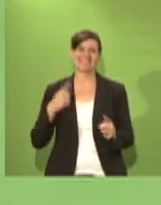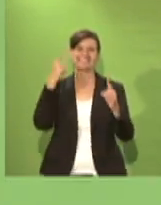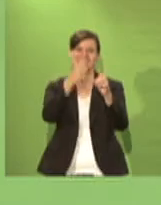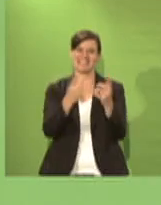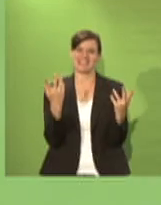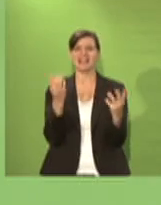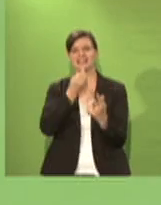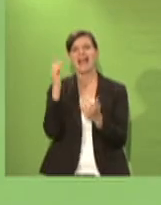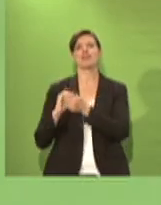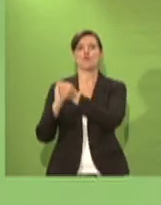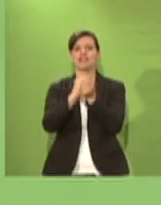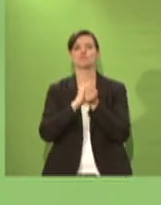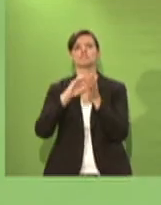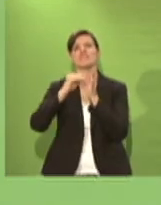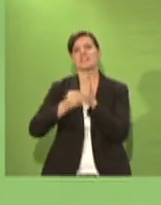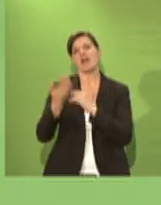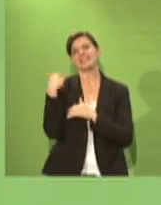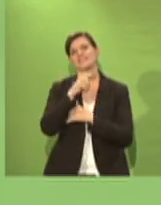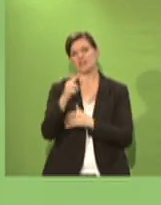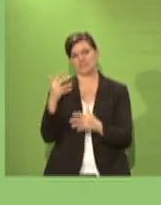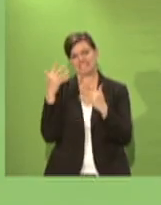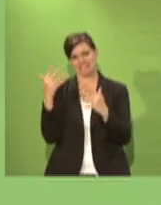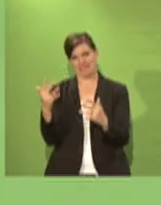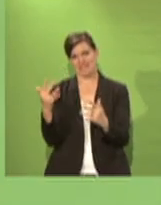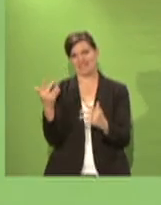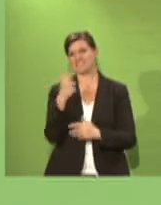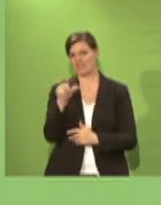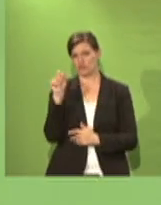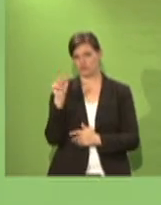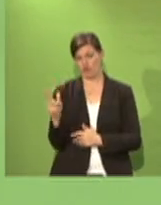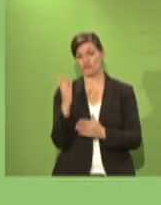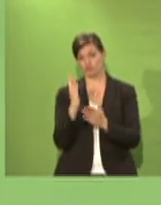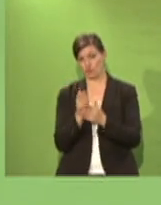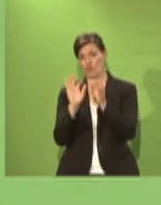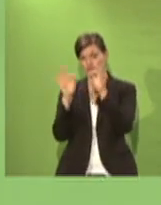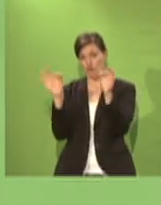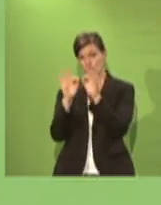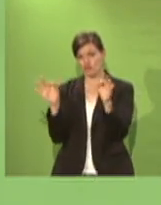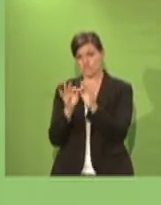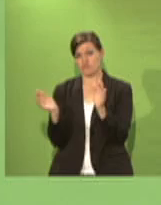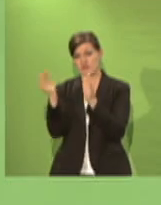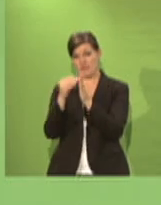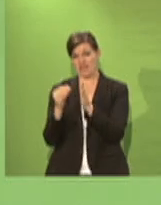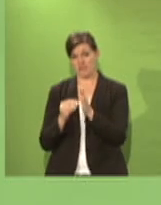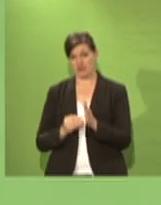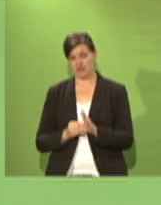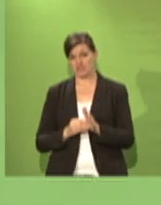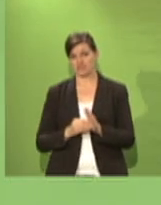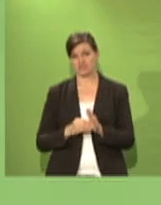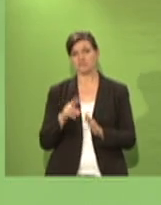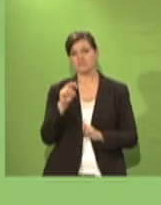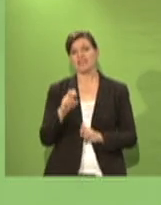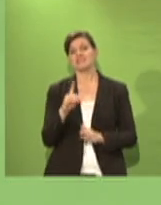in den Koalitionsverträgen 2010 und 2012 formuliert, und BNE ist auch Teil